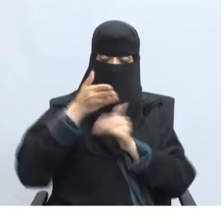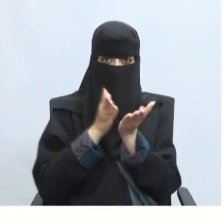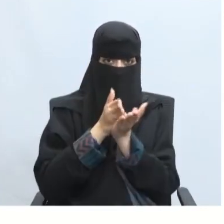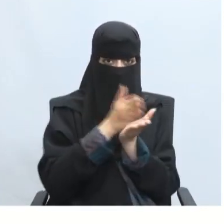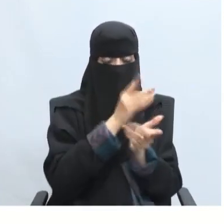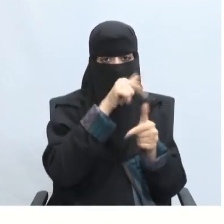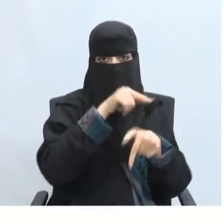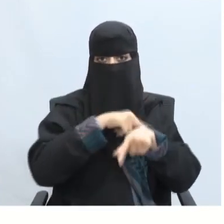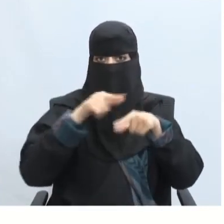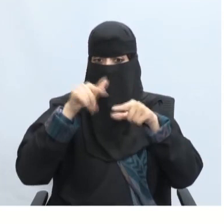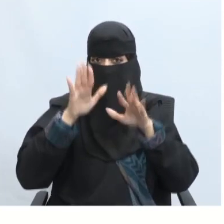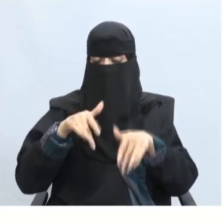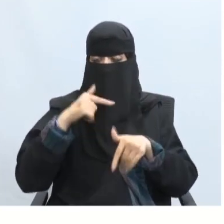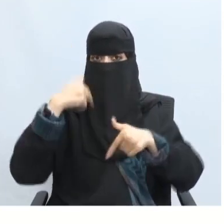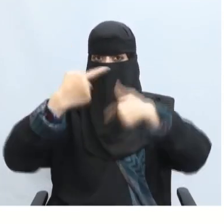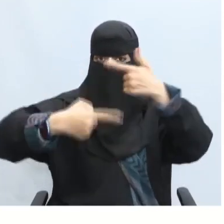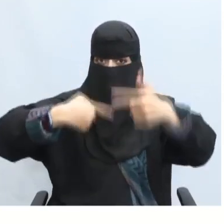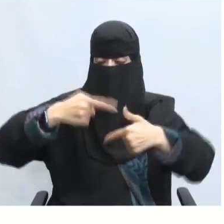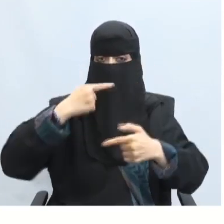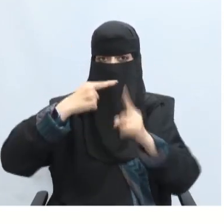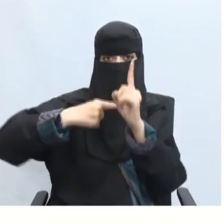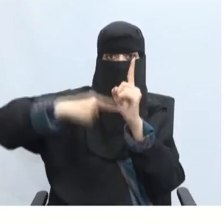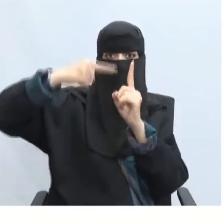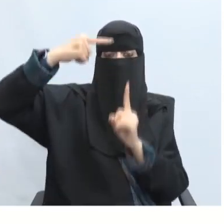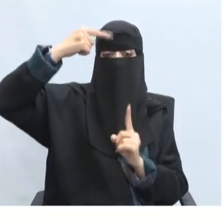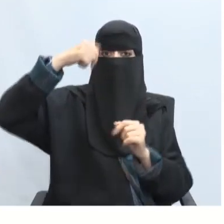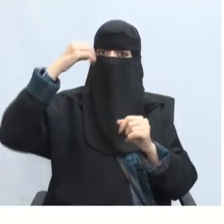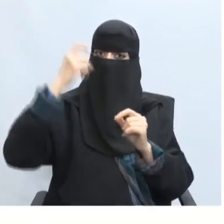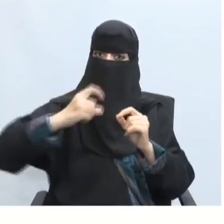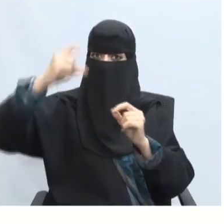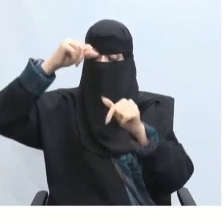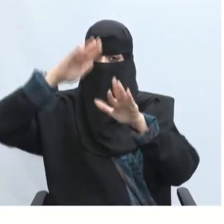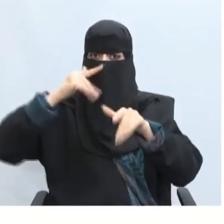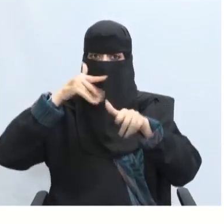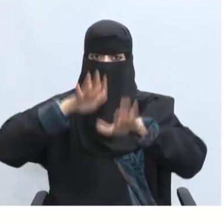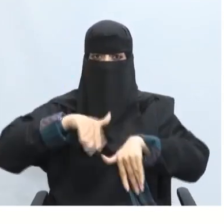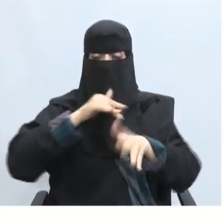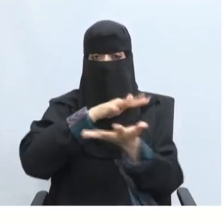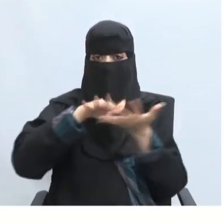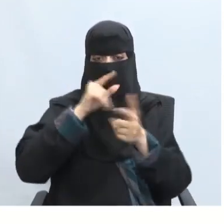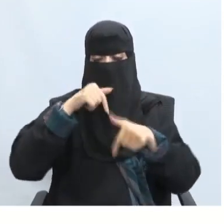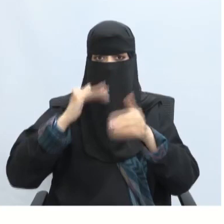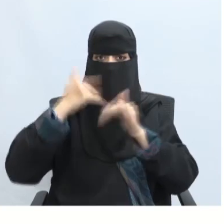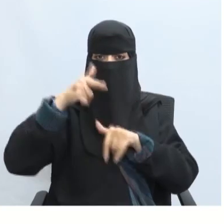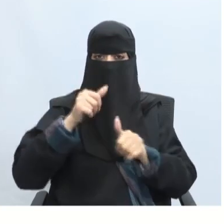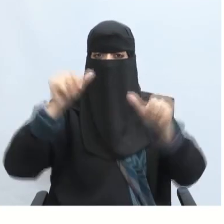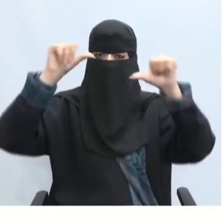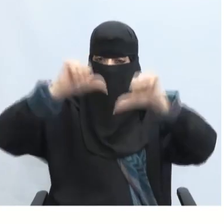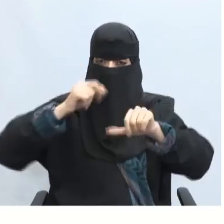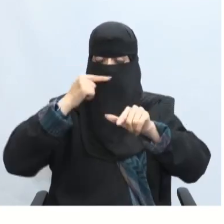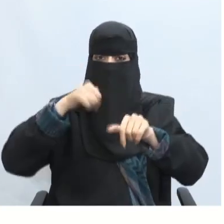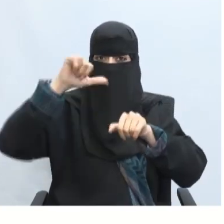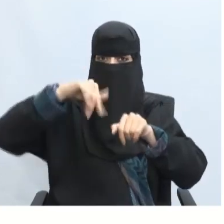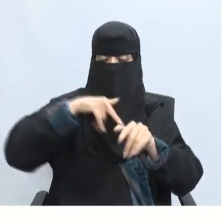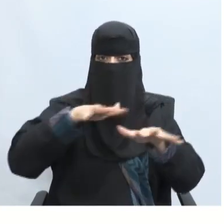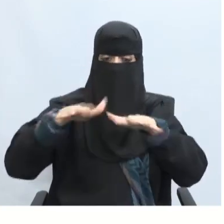ايضا ذكرنا بان كلما زادت الدرجه كانت الاضرار الناجمه عن الزلزال اسوا كما هو واضح معنا